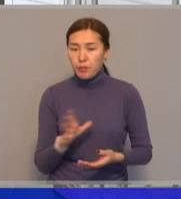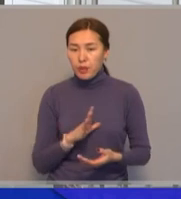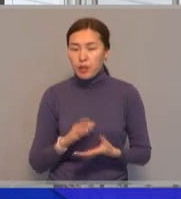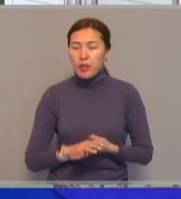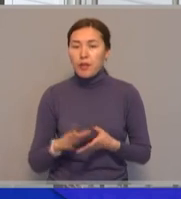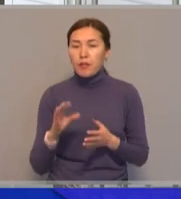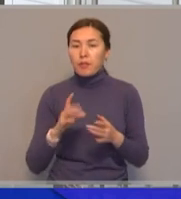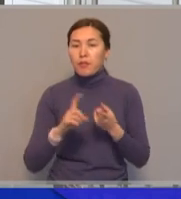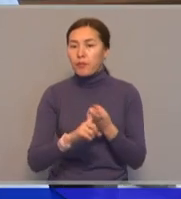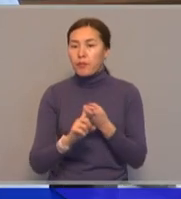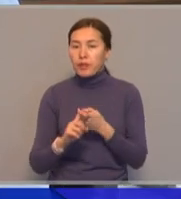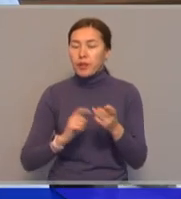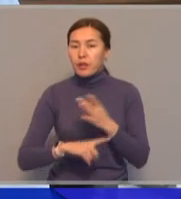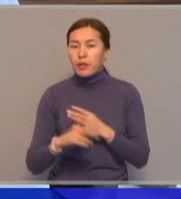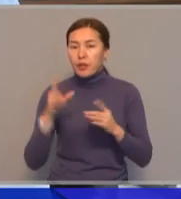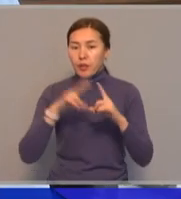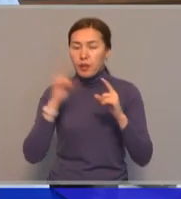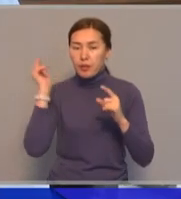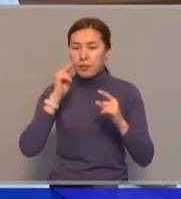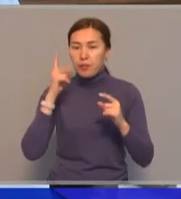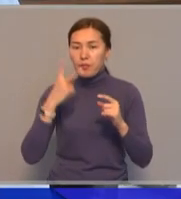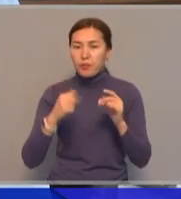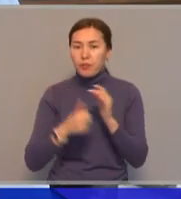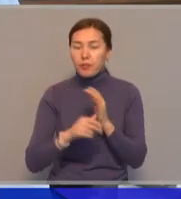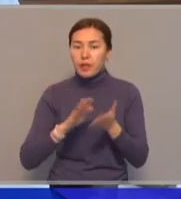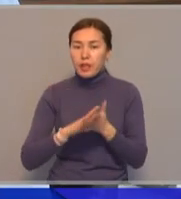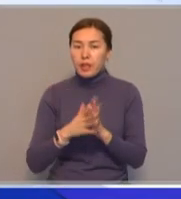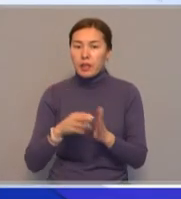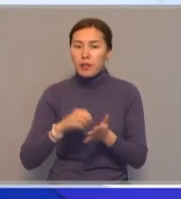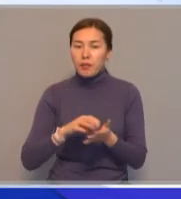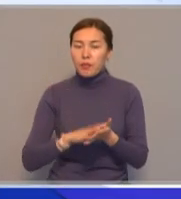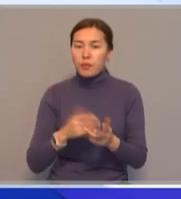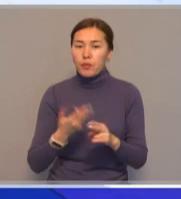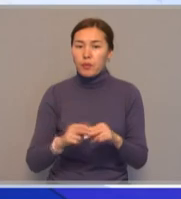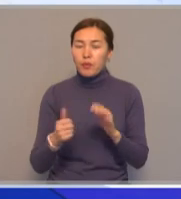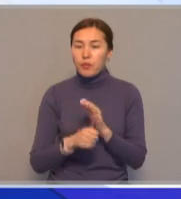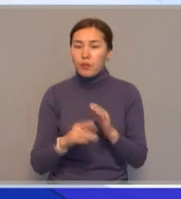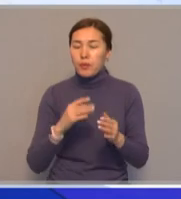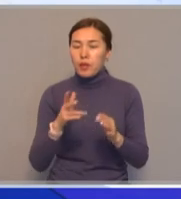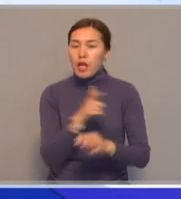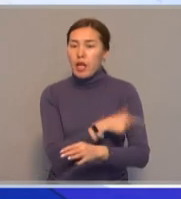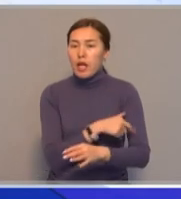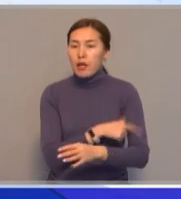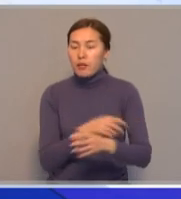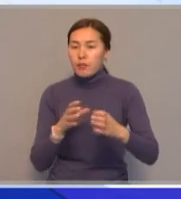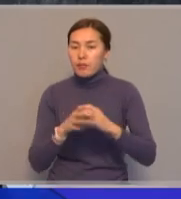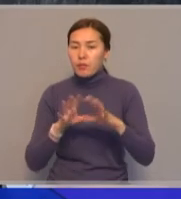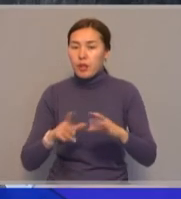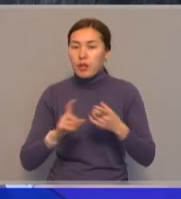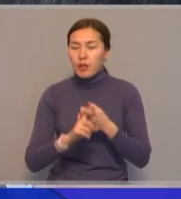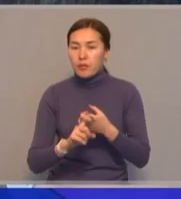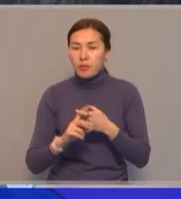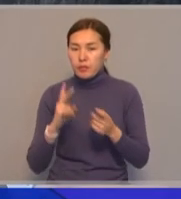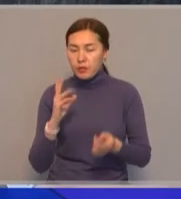коронавирус басталғалы бері қаладағы оқушылар арасында 26 жағдай тіркелген. Оның алтауында кезекші топқа баратын оқушының вирус